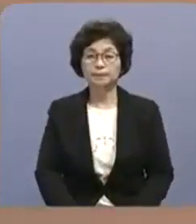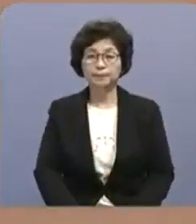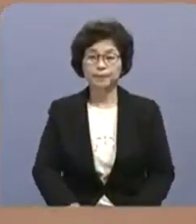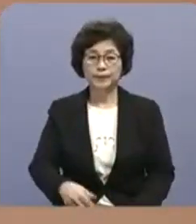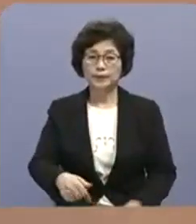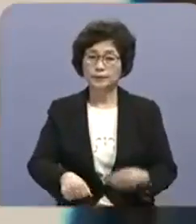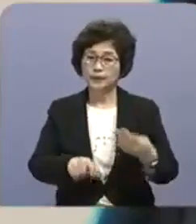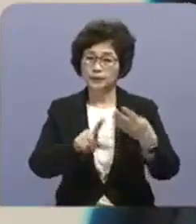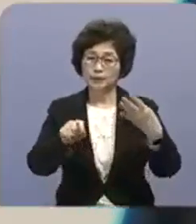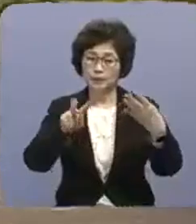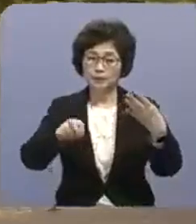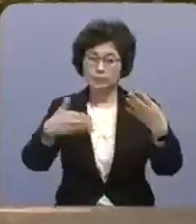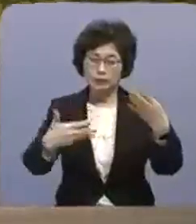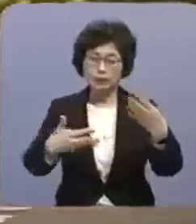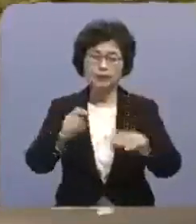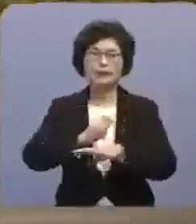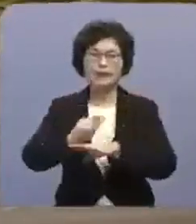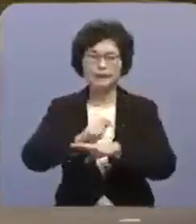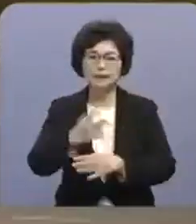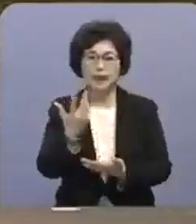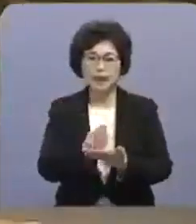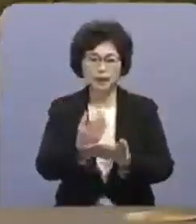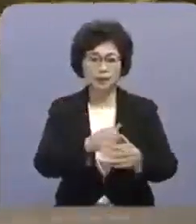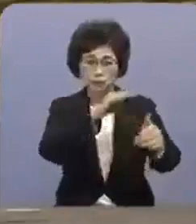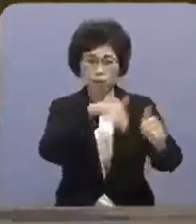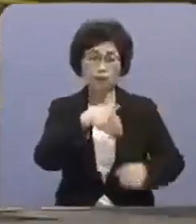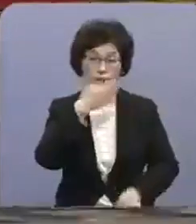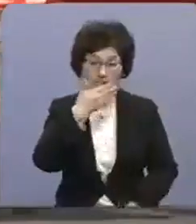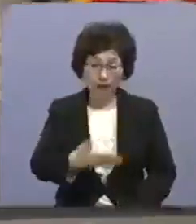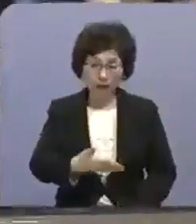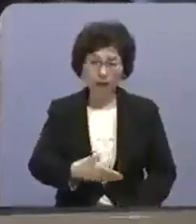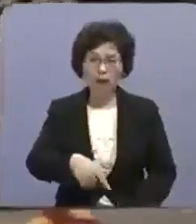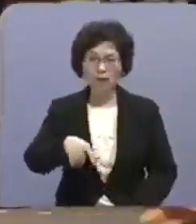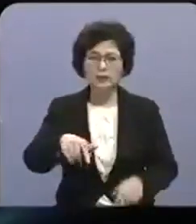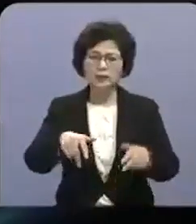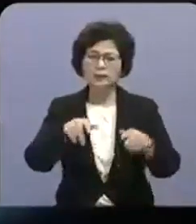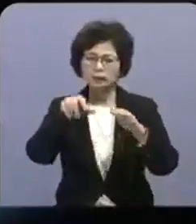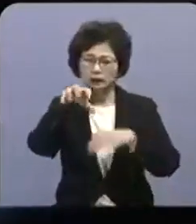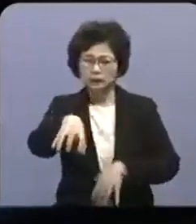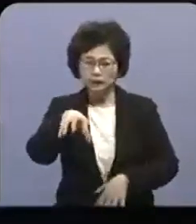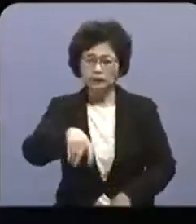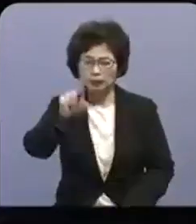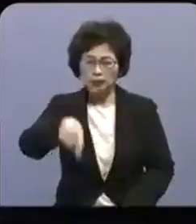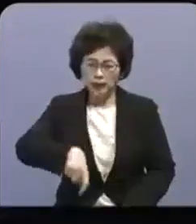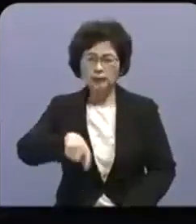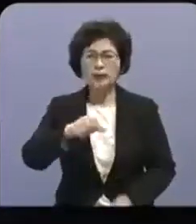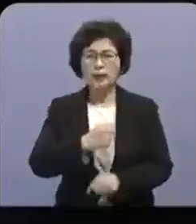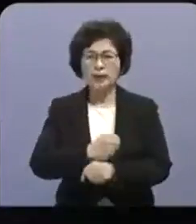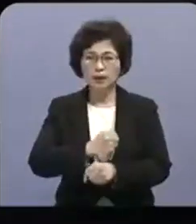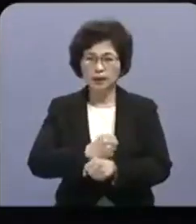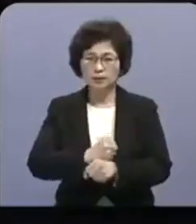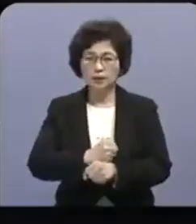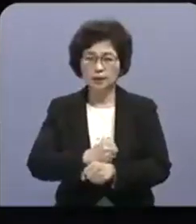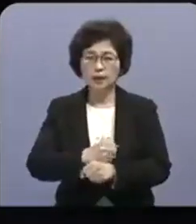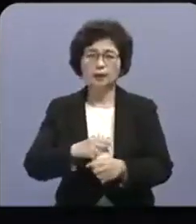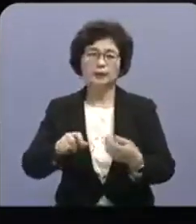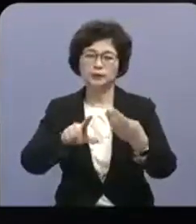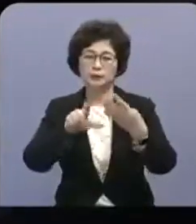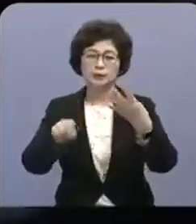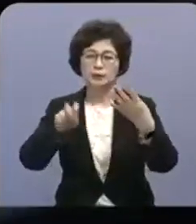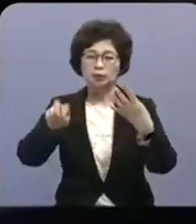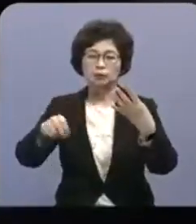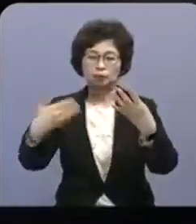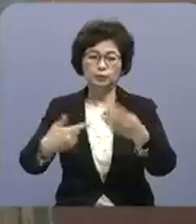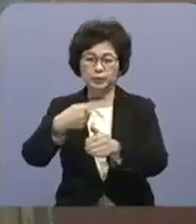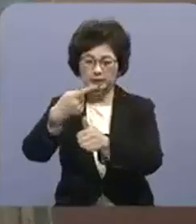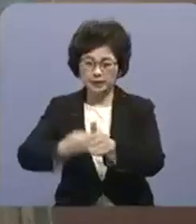달 28일까지는 앱으로 호출하는 것은 되지만 카드로 현장 결제를 해야 하며 29일부터는 자동 결제가